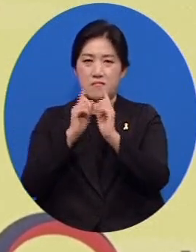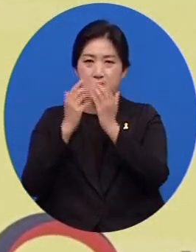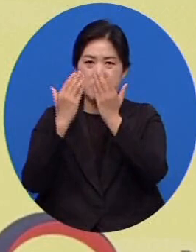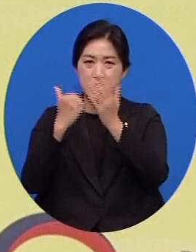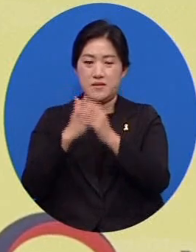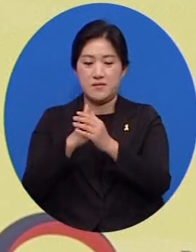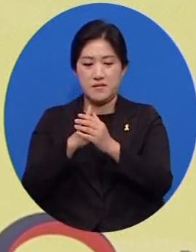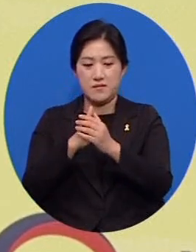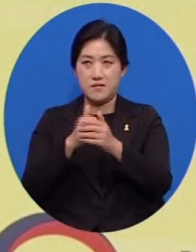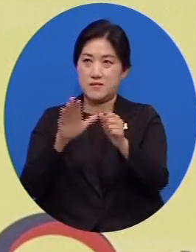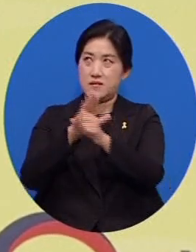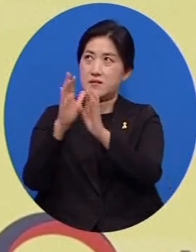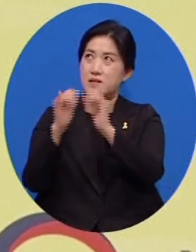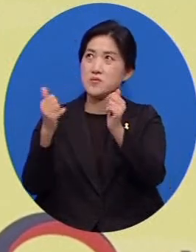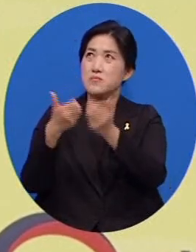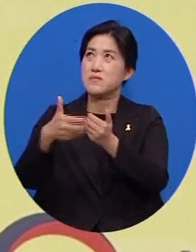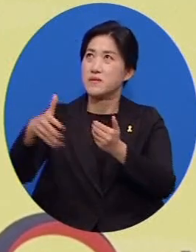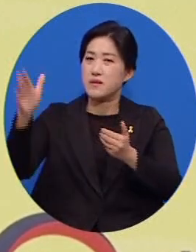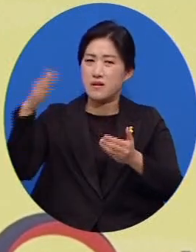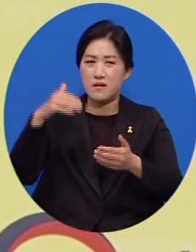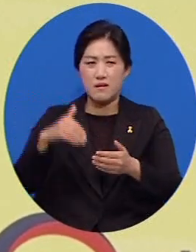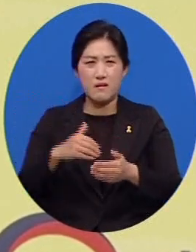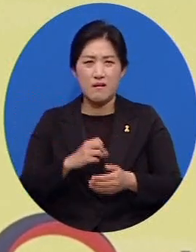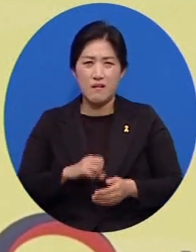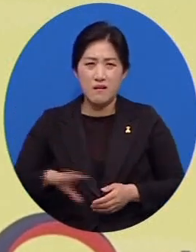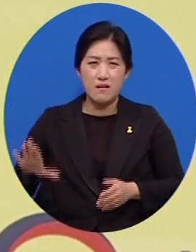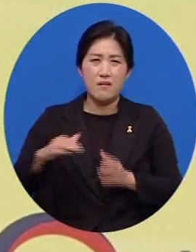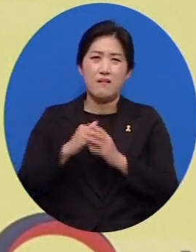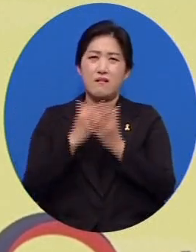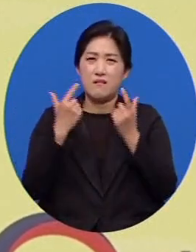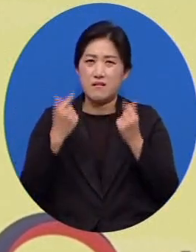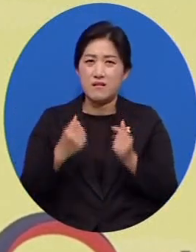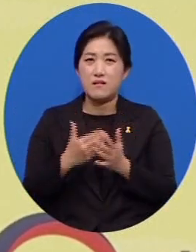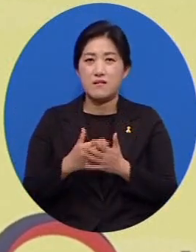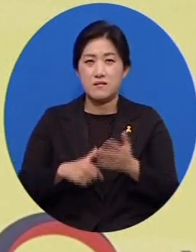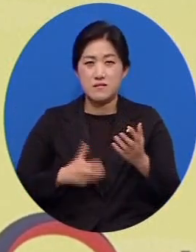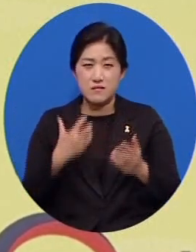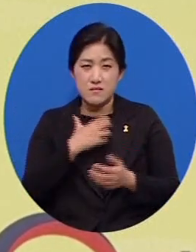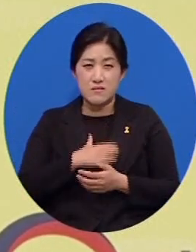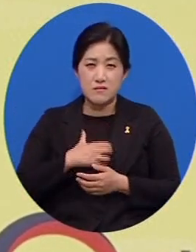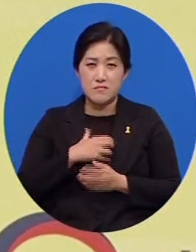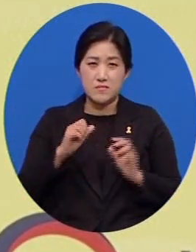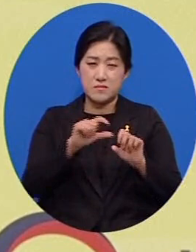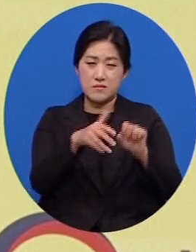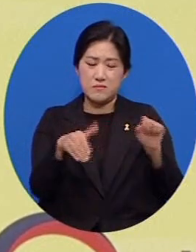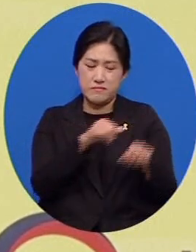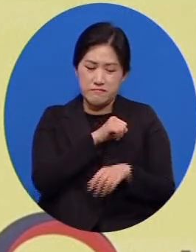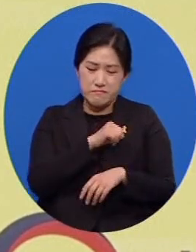사랑하는 가족을 잃고 아픈 세월을 견디고 계신